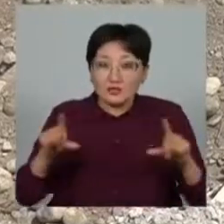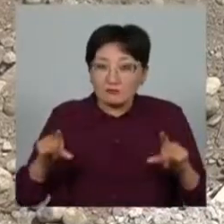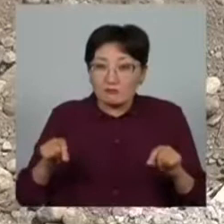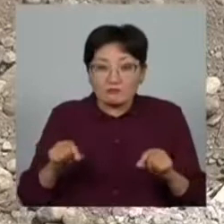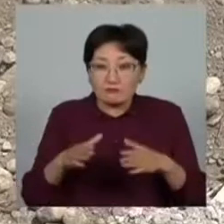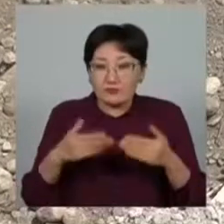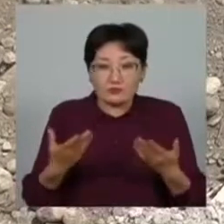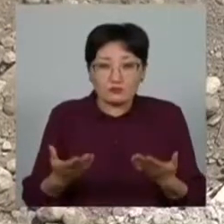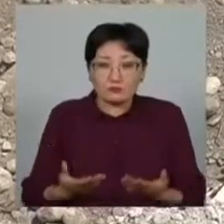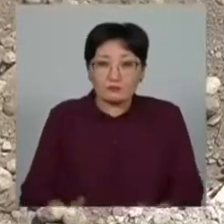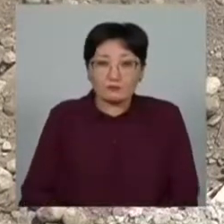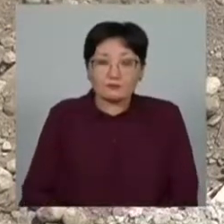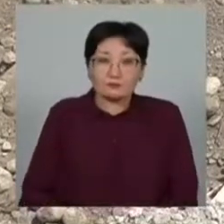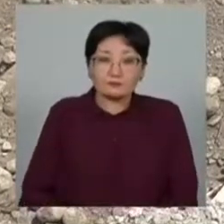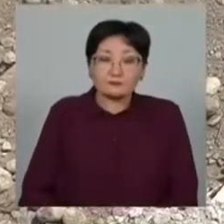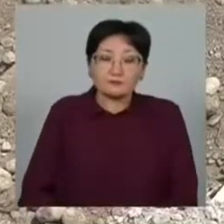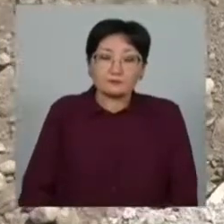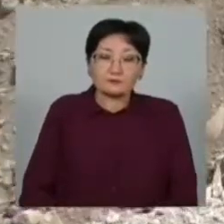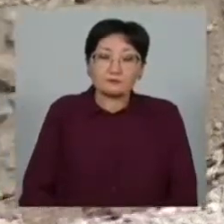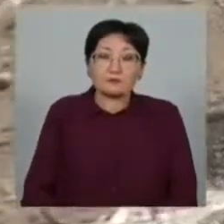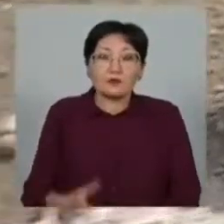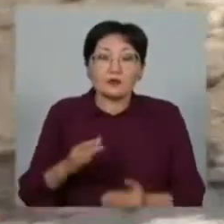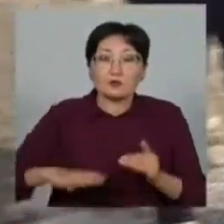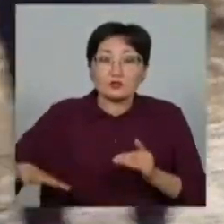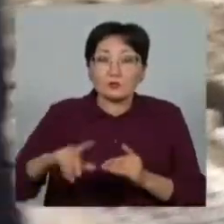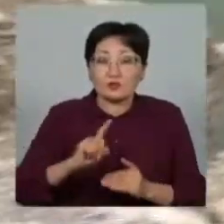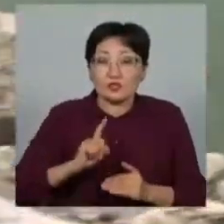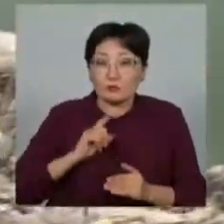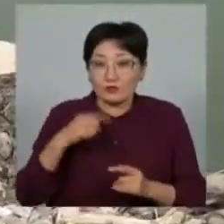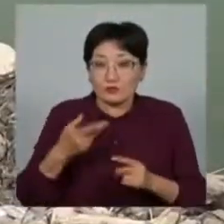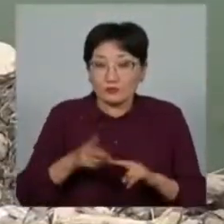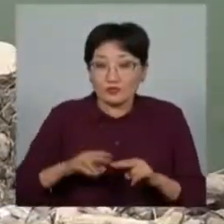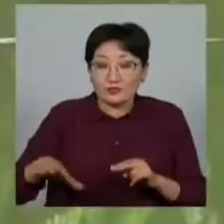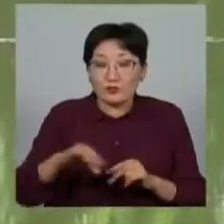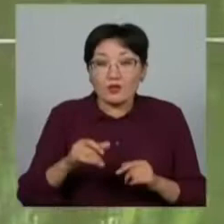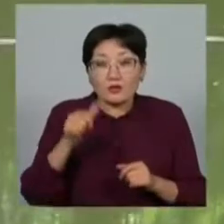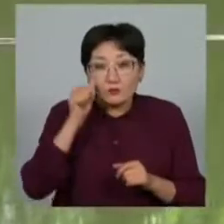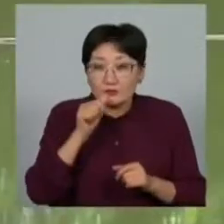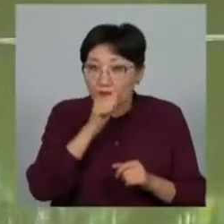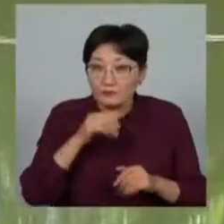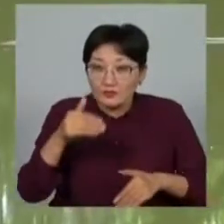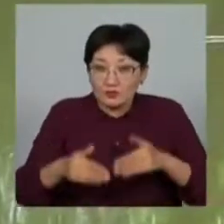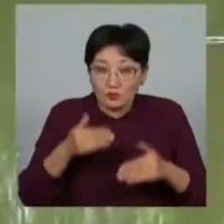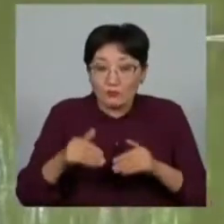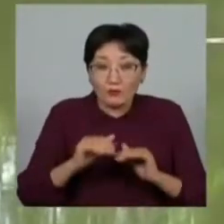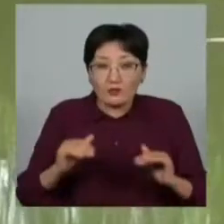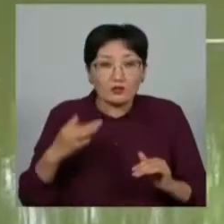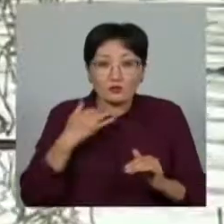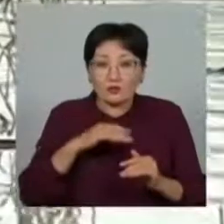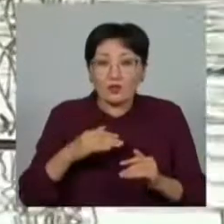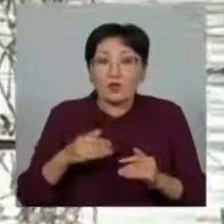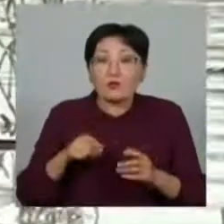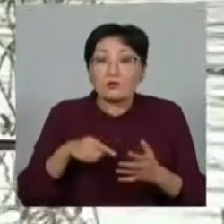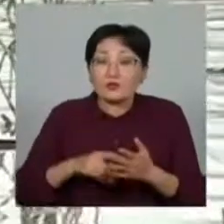белгілері әлі күнге дейін орнатылмаған. Аумақты күзетушінің айтуынша, бұл жерге жасырын суға түсуге келетін балалар көп екен. Қала